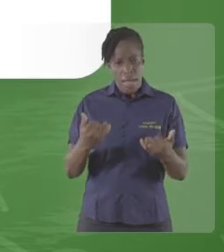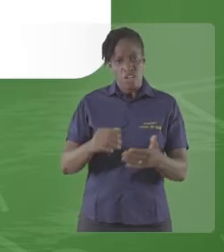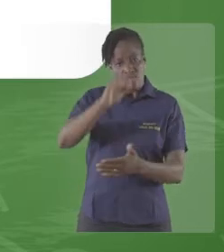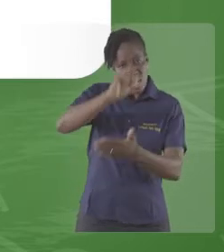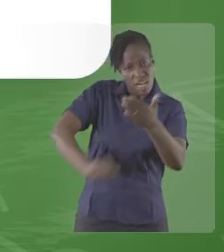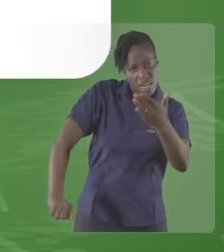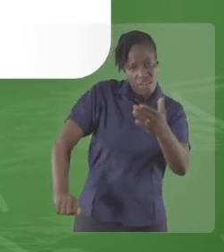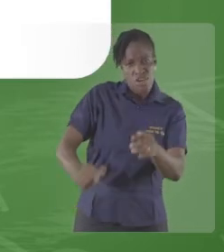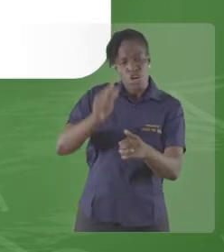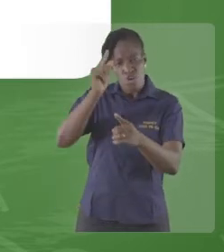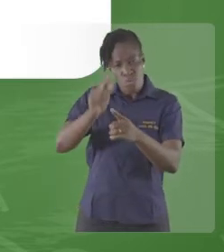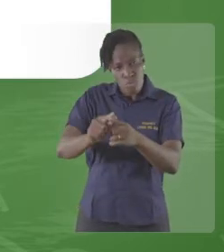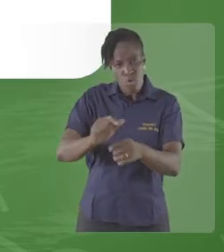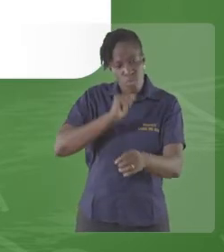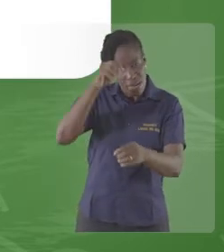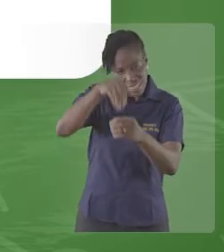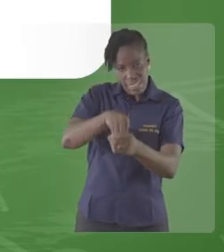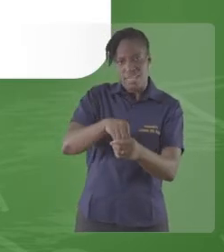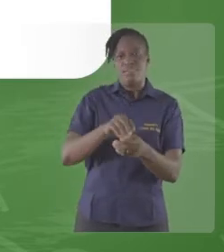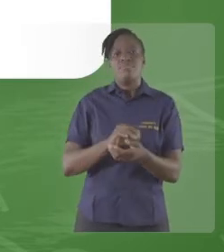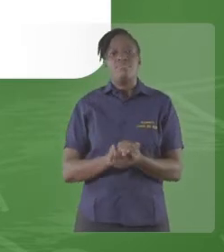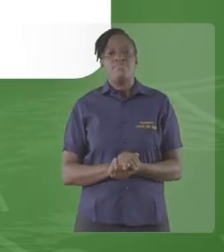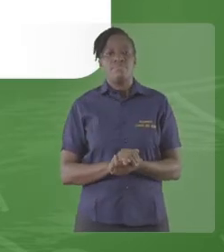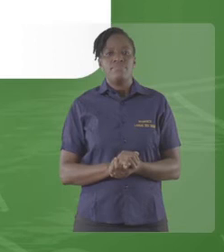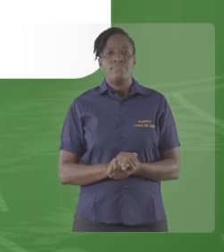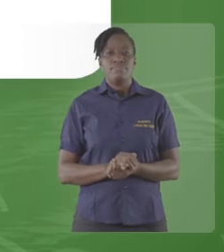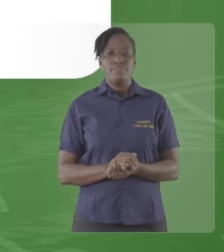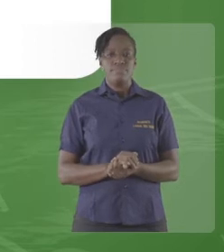le terme qui n'appartient pas à ce registre.